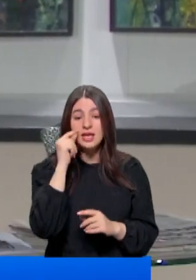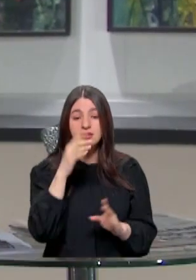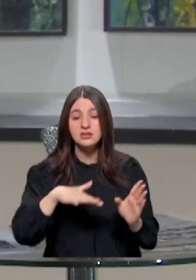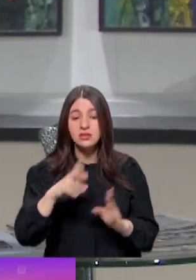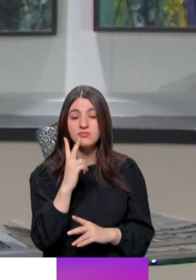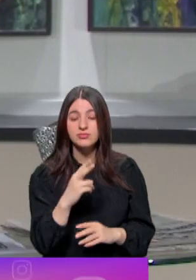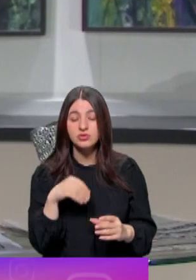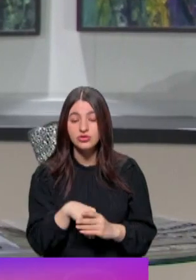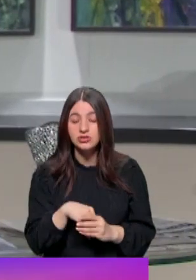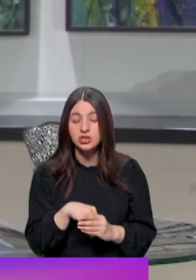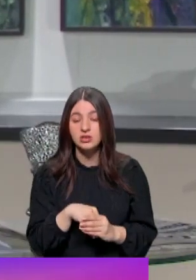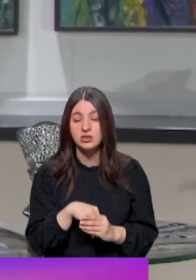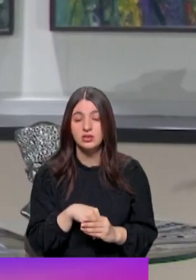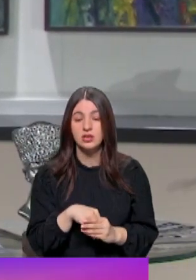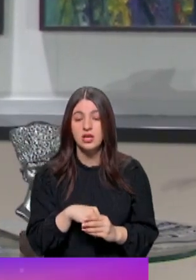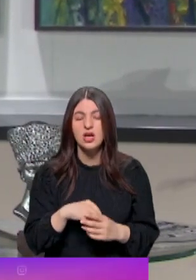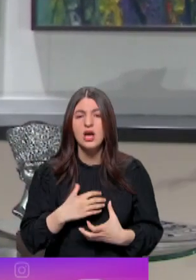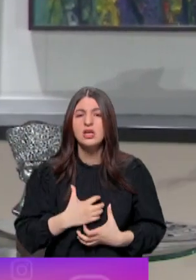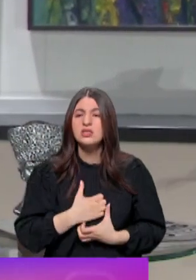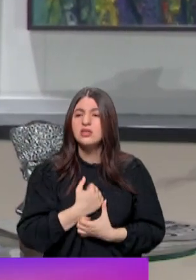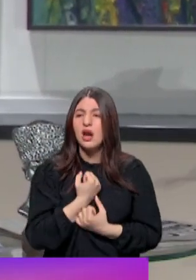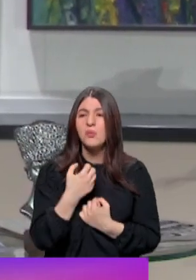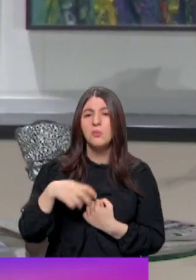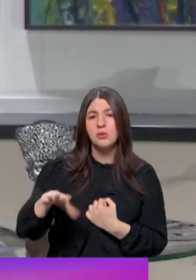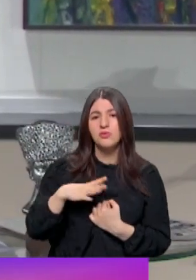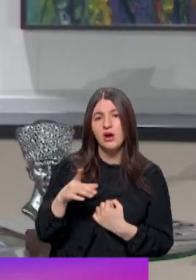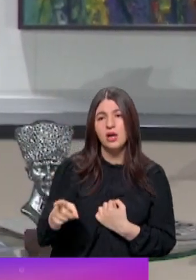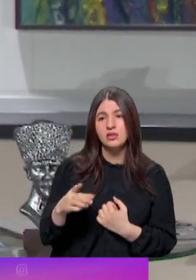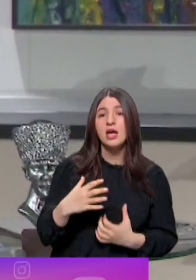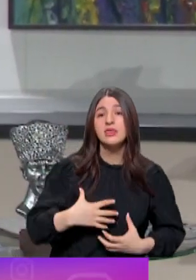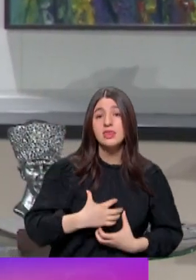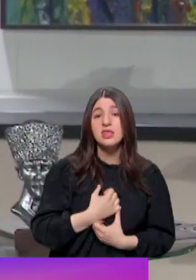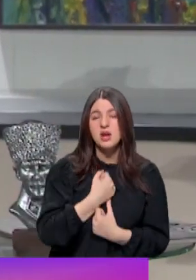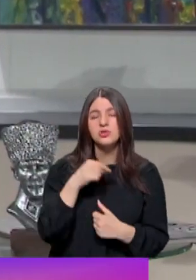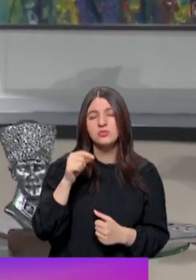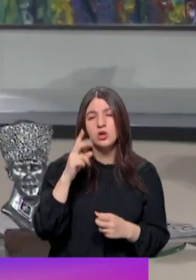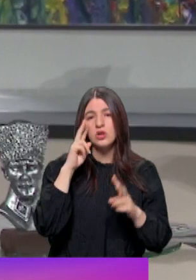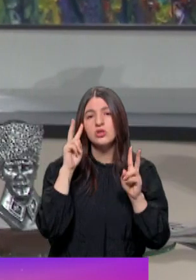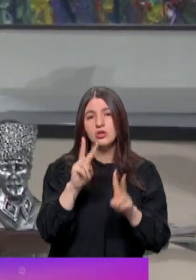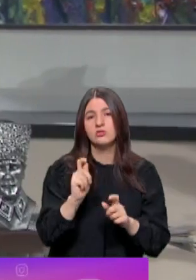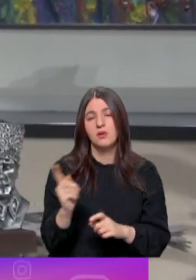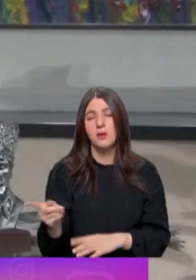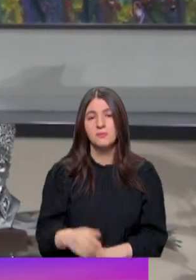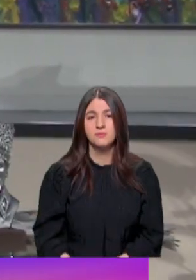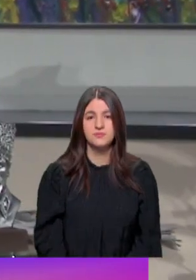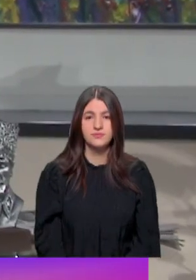insanlık için dram boyutu vardı. Dramı şimdi gözler önüne